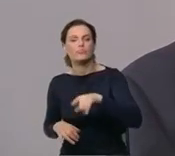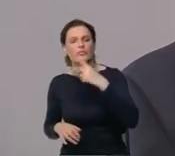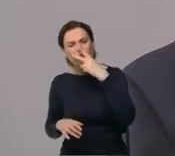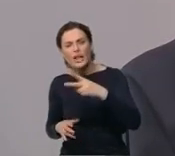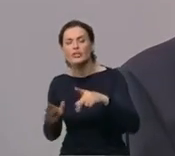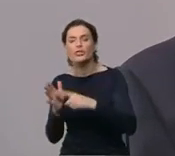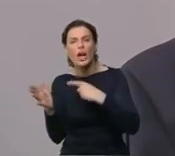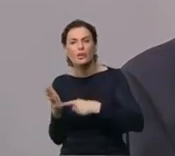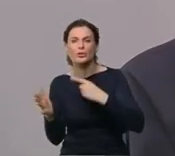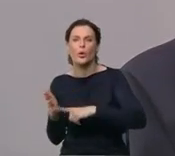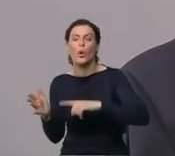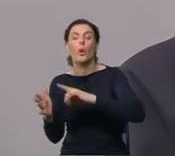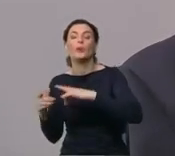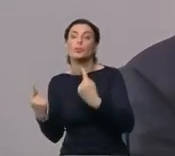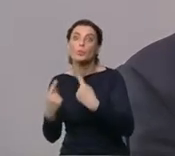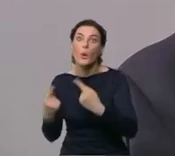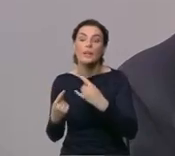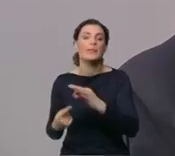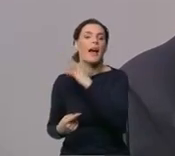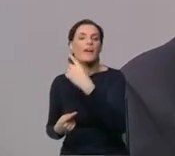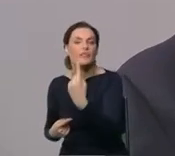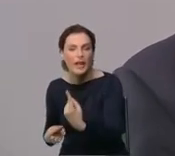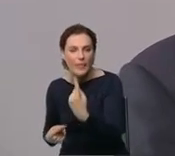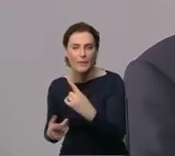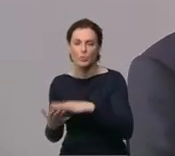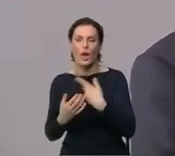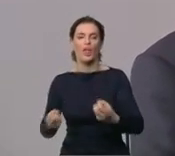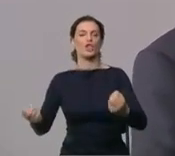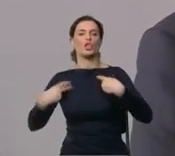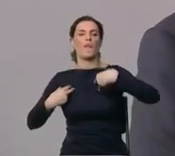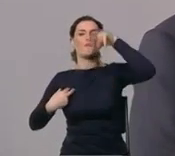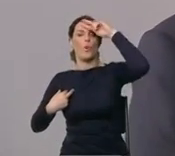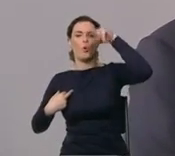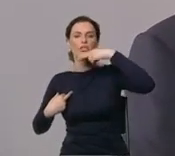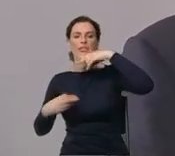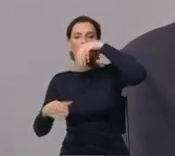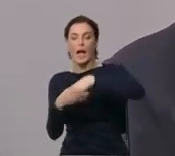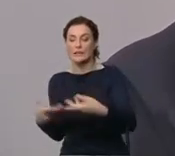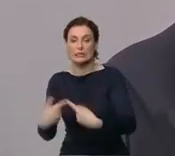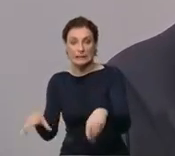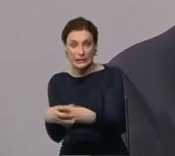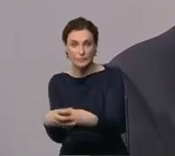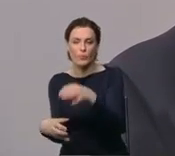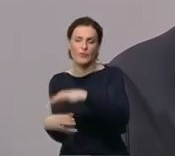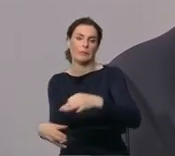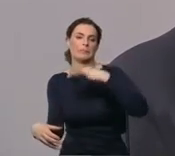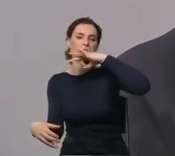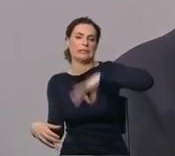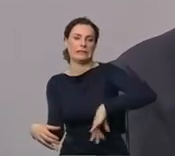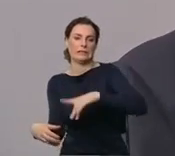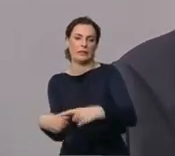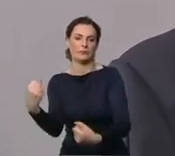się w formule takie sytuacje, że ojciec jest szefem zespołu, syn jeździ akurat w tym zespole. Jesteś przekonany o tym,